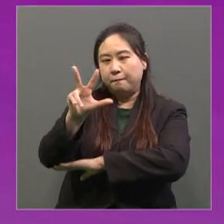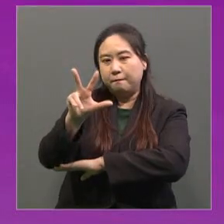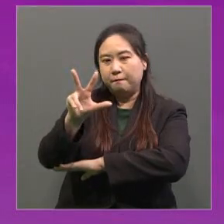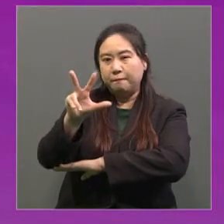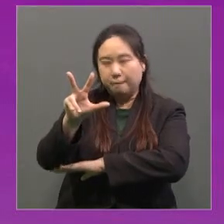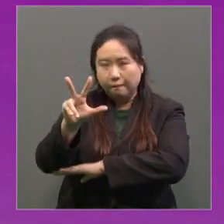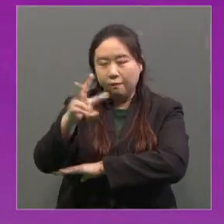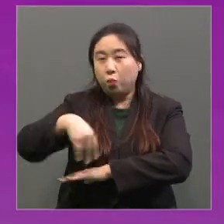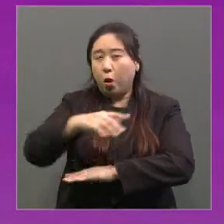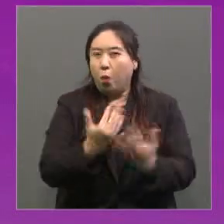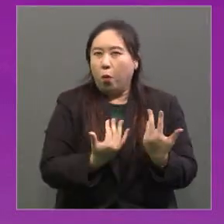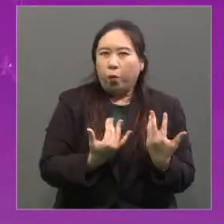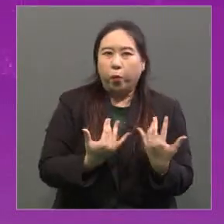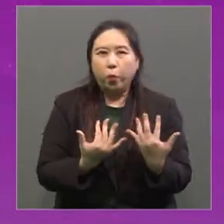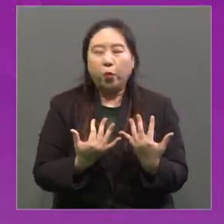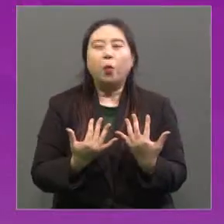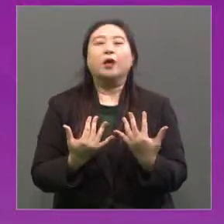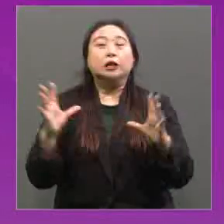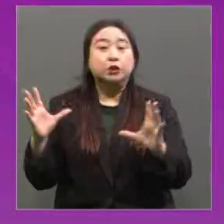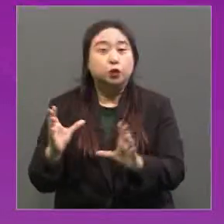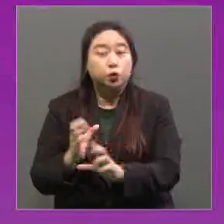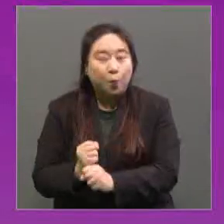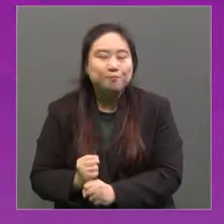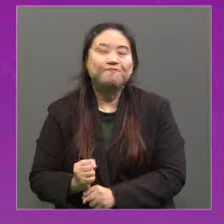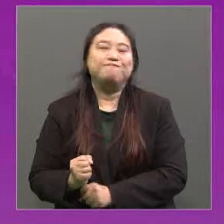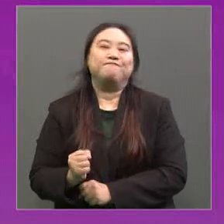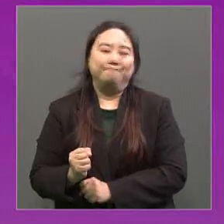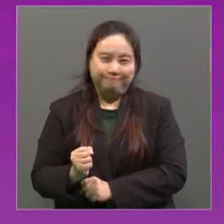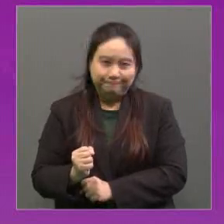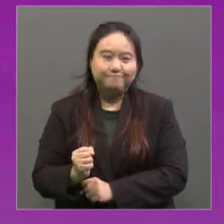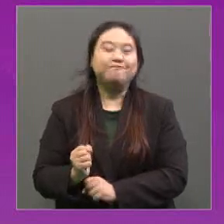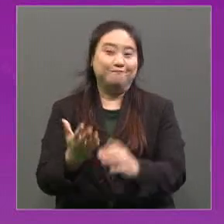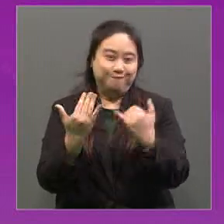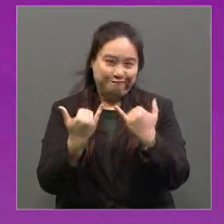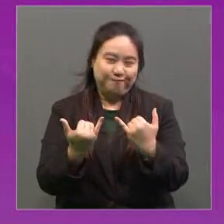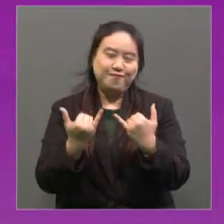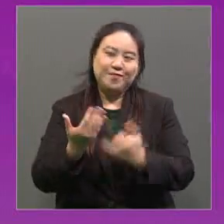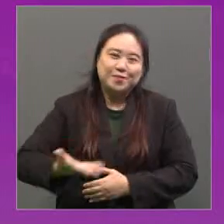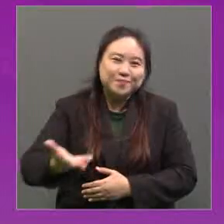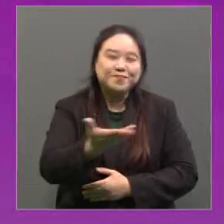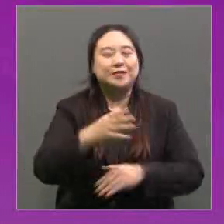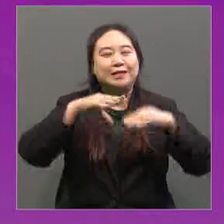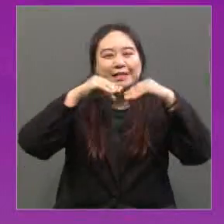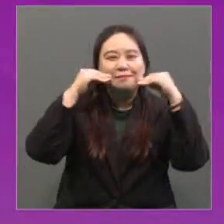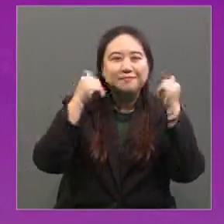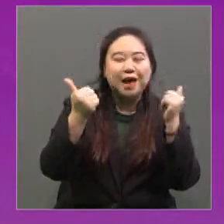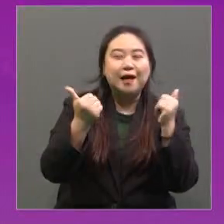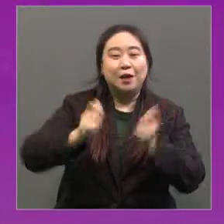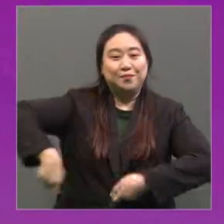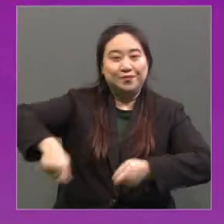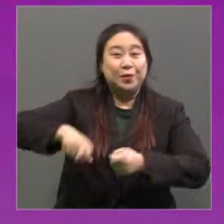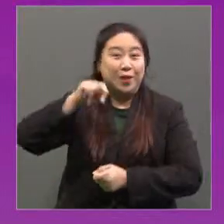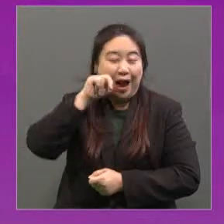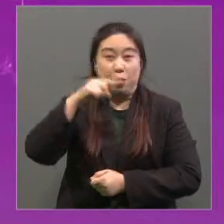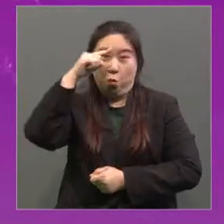ครับที่้อ่าผลก็ออกมานะฮะเรียบร้อยนะคะทำให้เรามีรอยยิ้มและทำให้สงกรานต์ของ